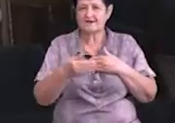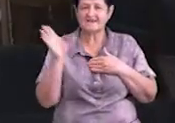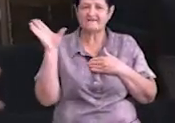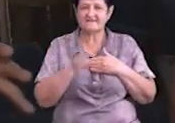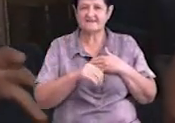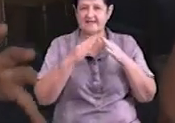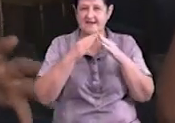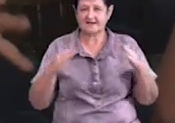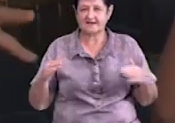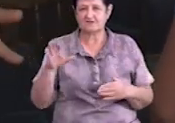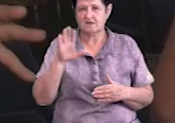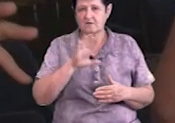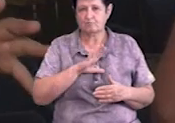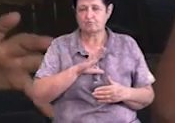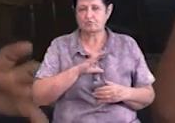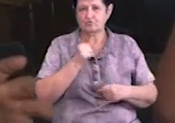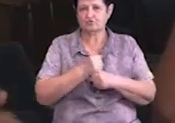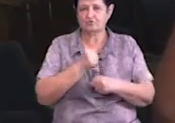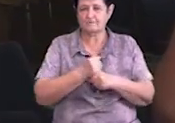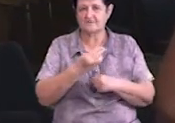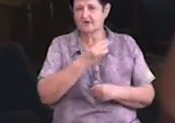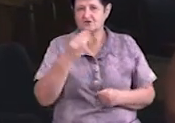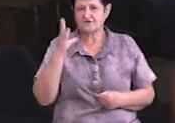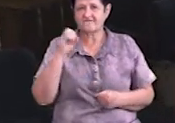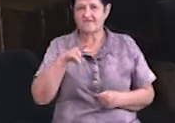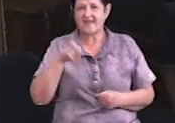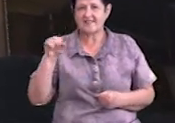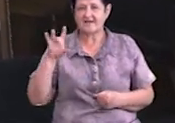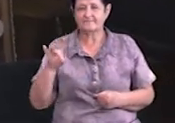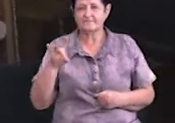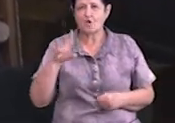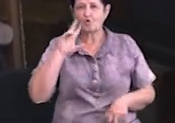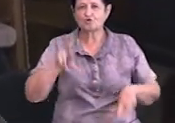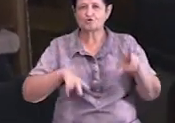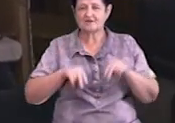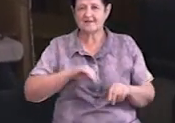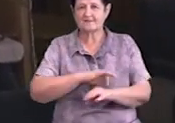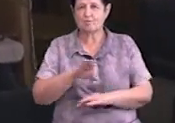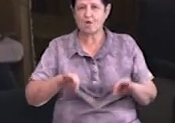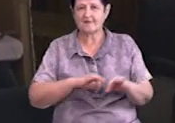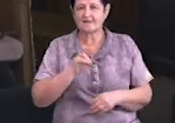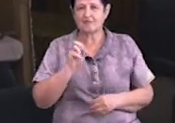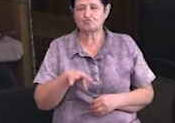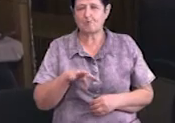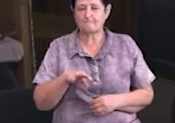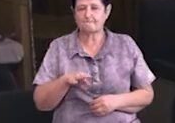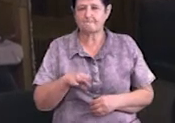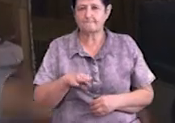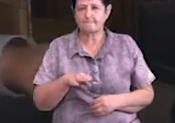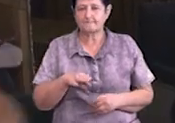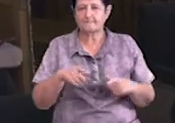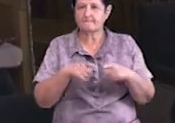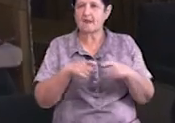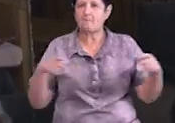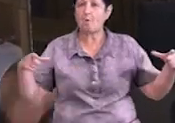був закладений із потужних швелерів, розрахованих проєктантом, прямокутник, в